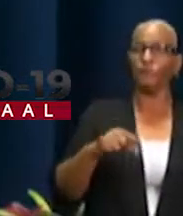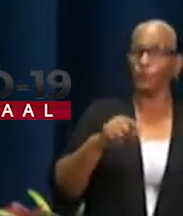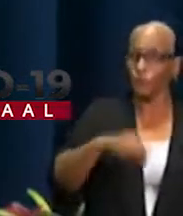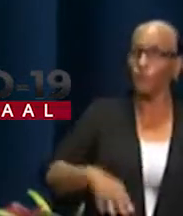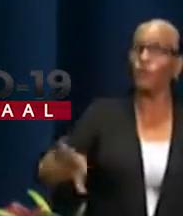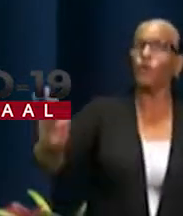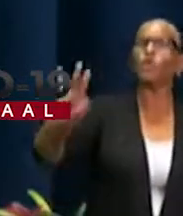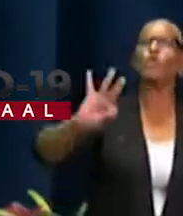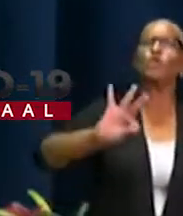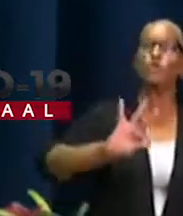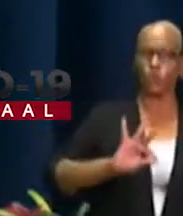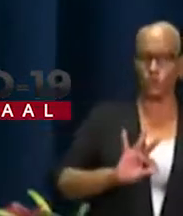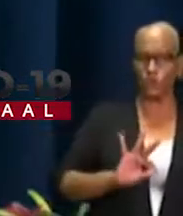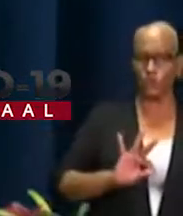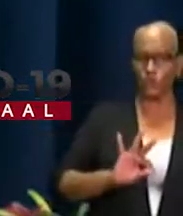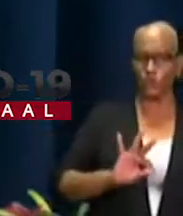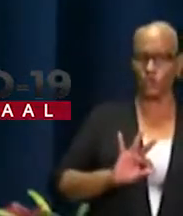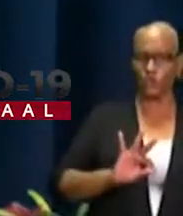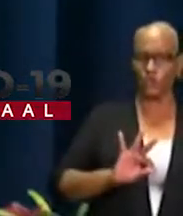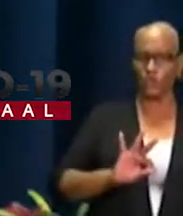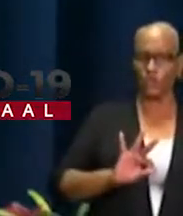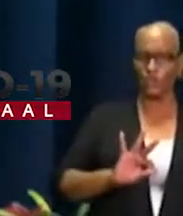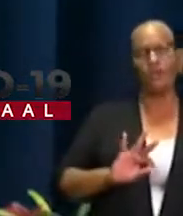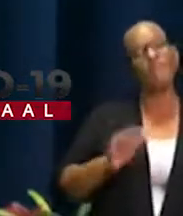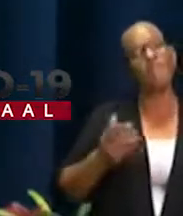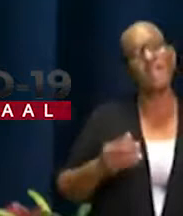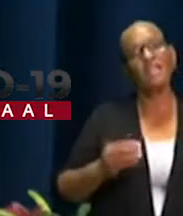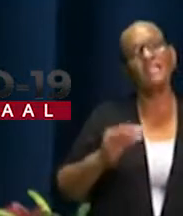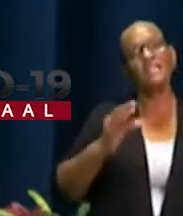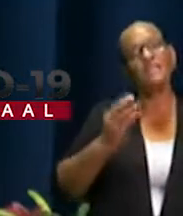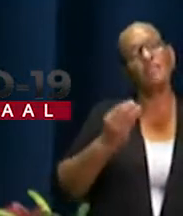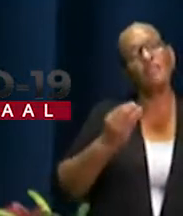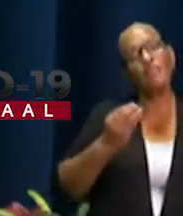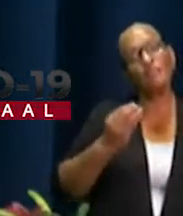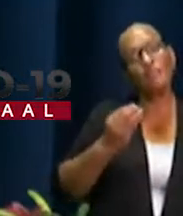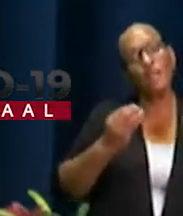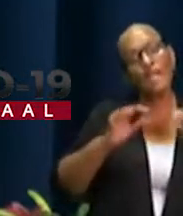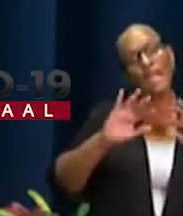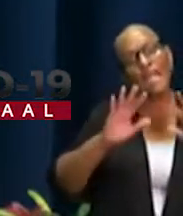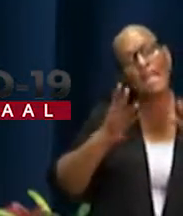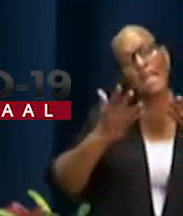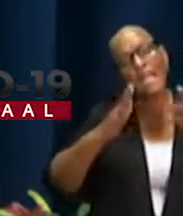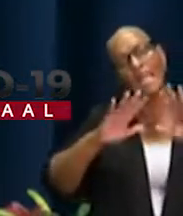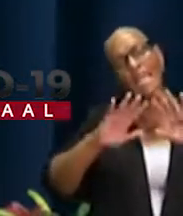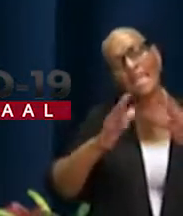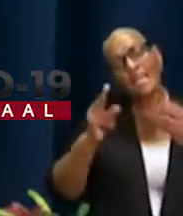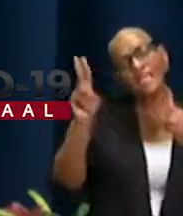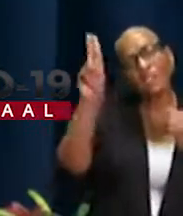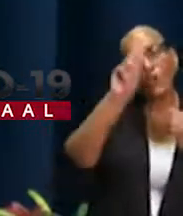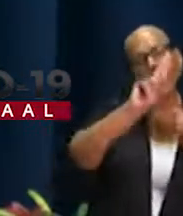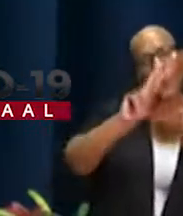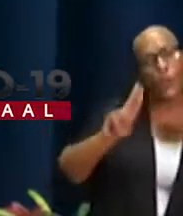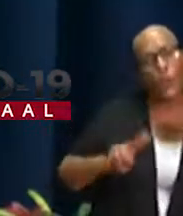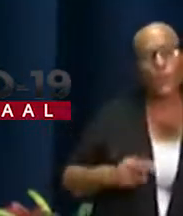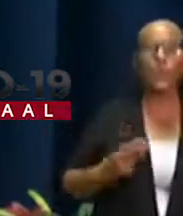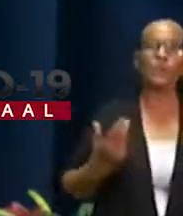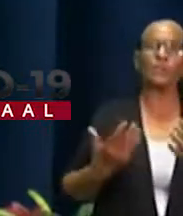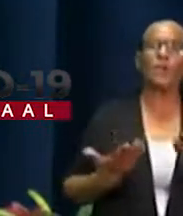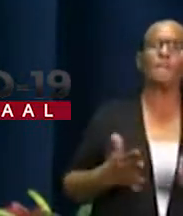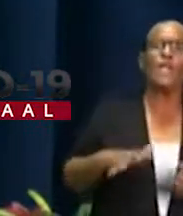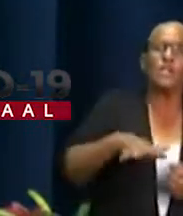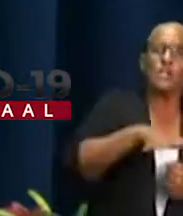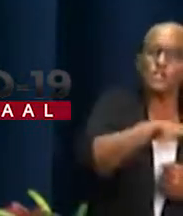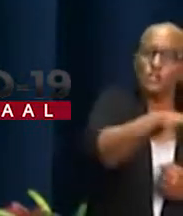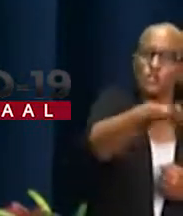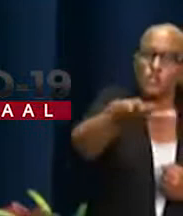teruggebracht kan worden naar een veel mildere kleur, een veel mildere situatie, en dat is de kleur,